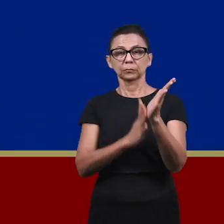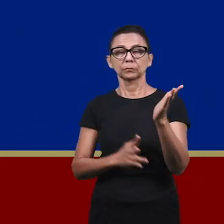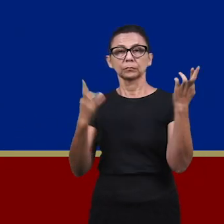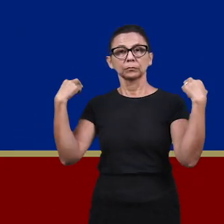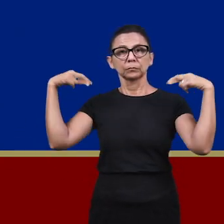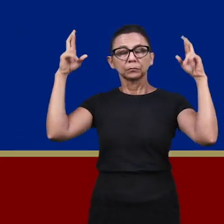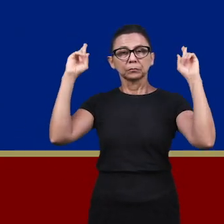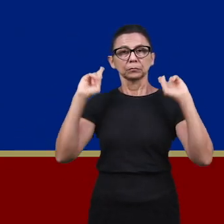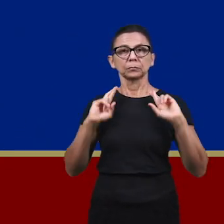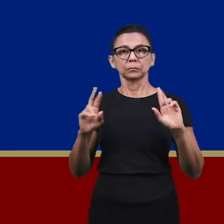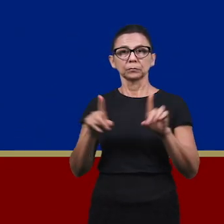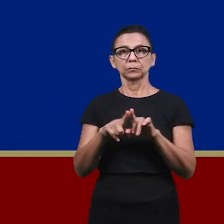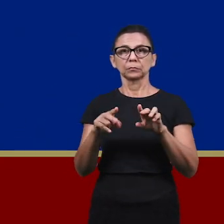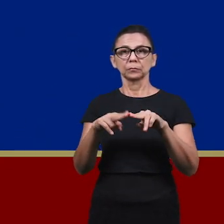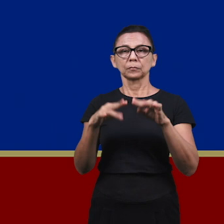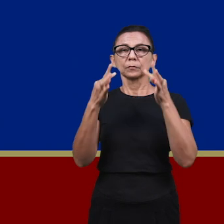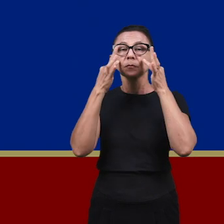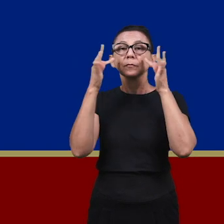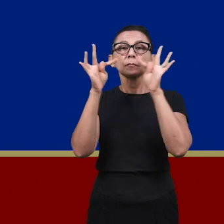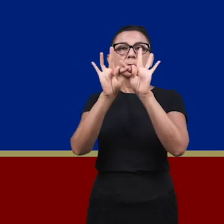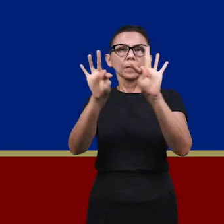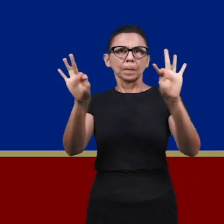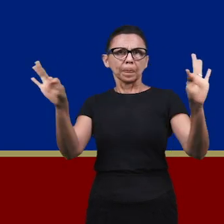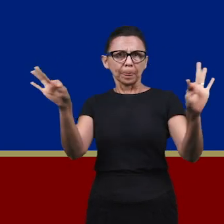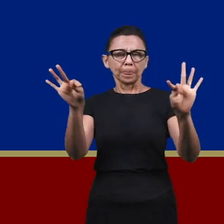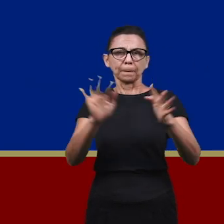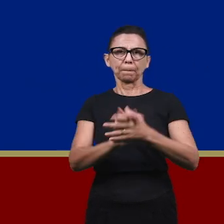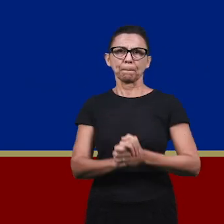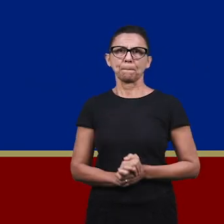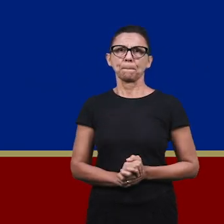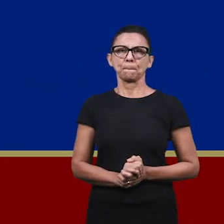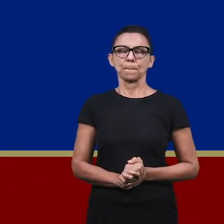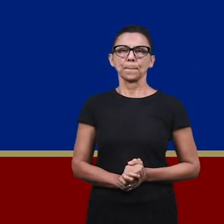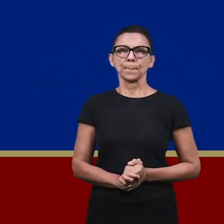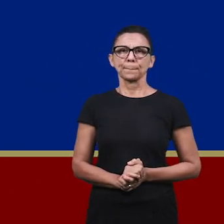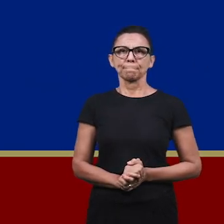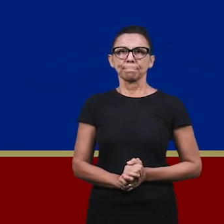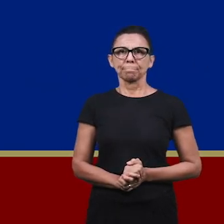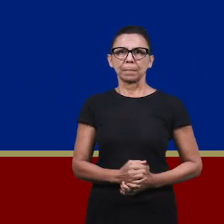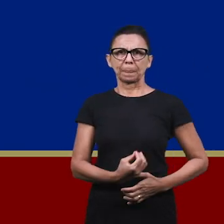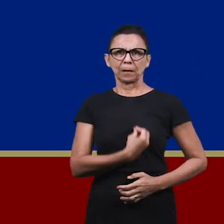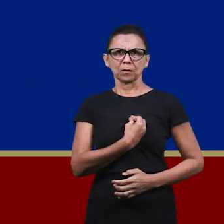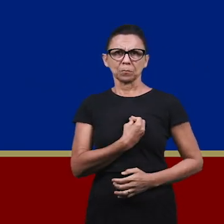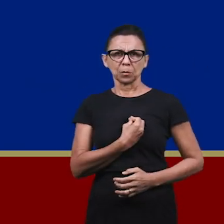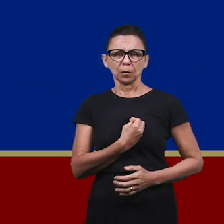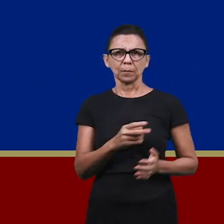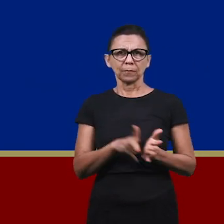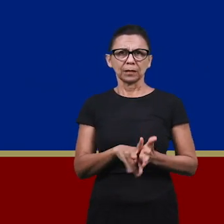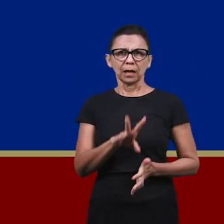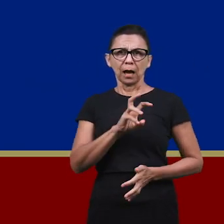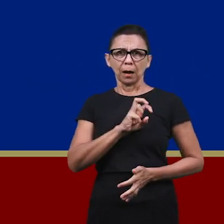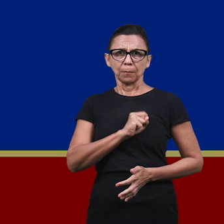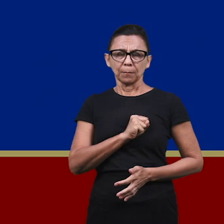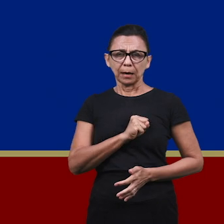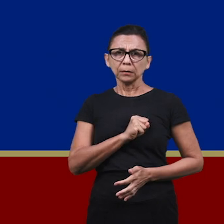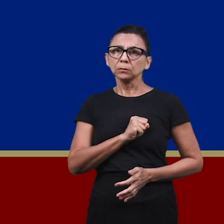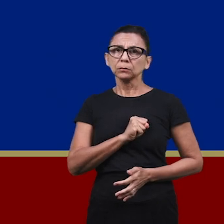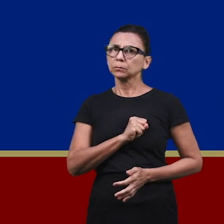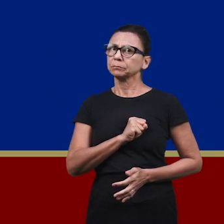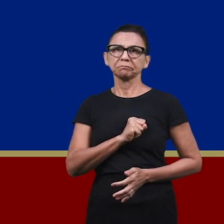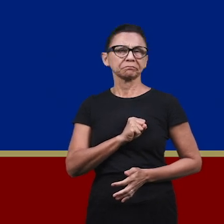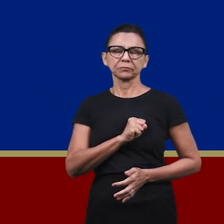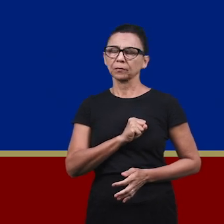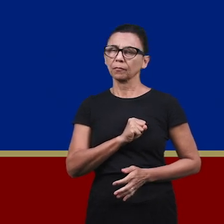témoignage. Ils n'ont pas aimé leur vie jusqu'à craindre la mort. Ce texte,